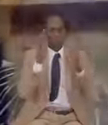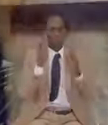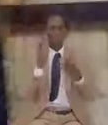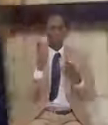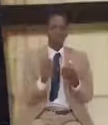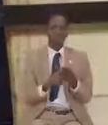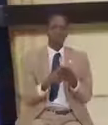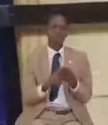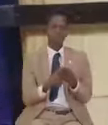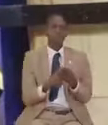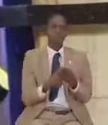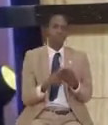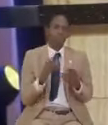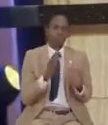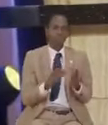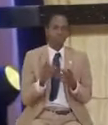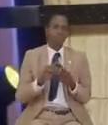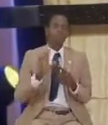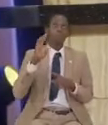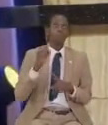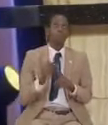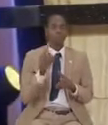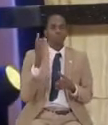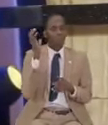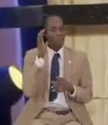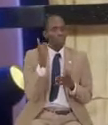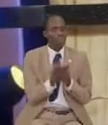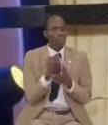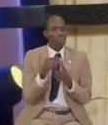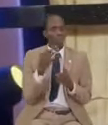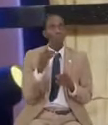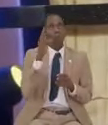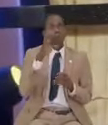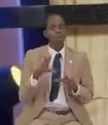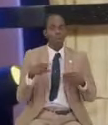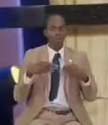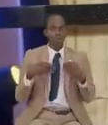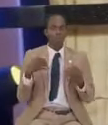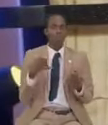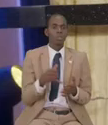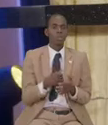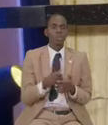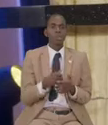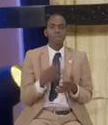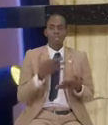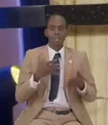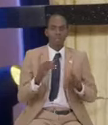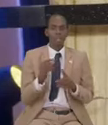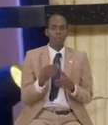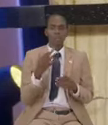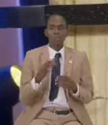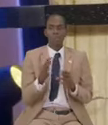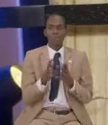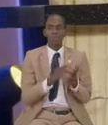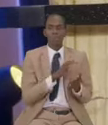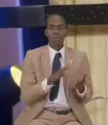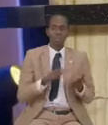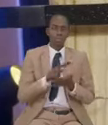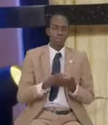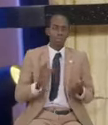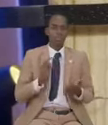nous voir comment purifions-nous nous voir on attend la part de Dieu nous amenons notre la parole au Seigneur nous permettons